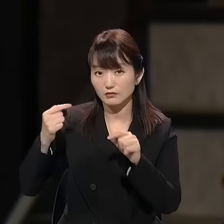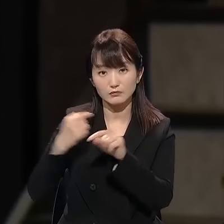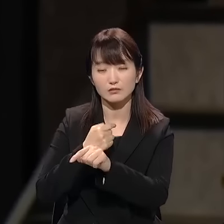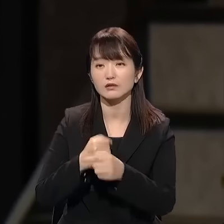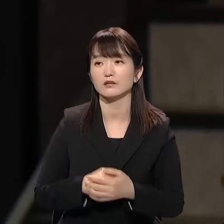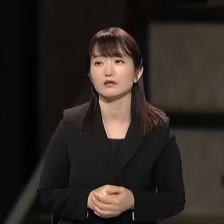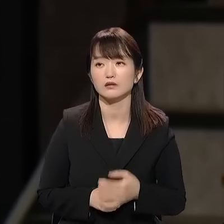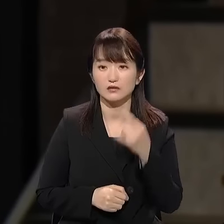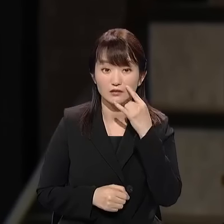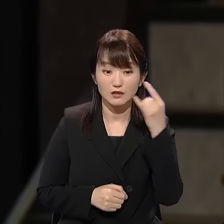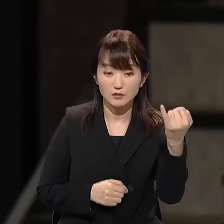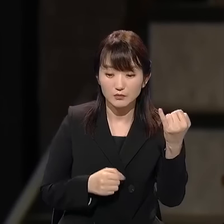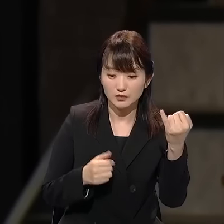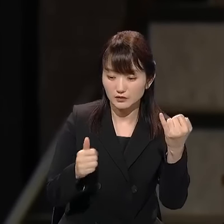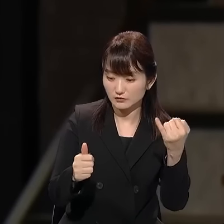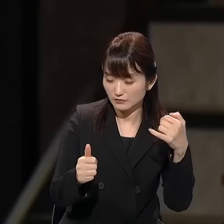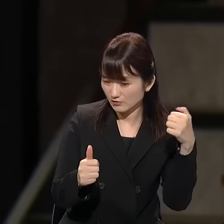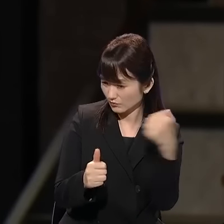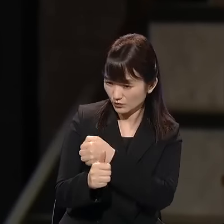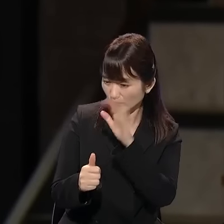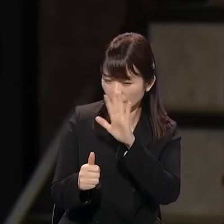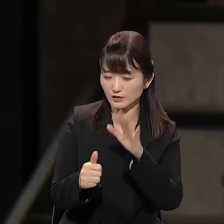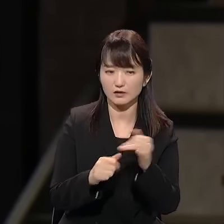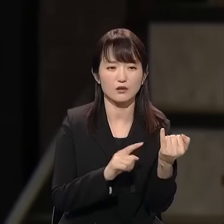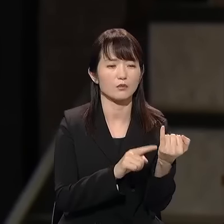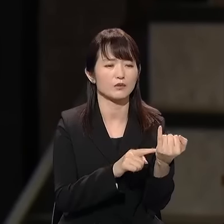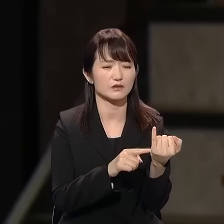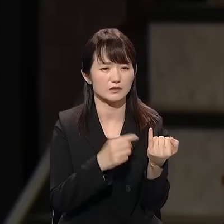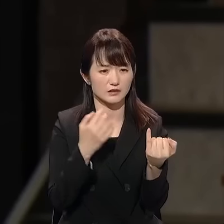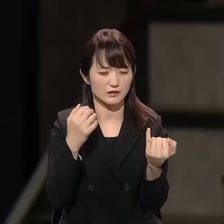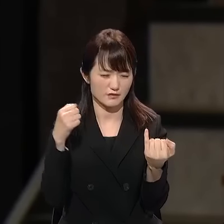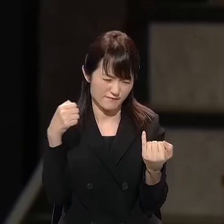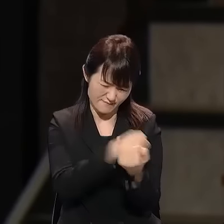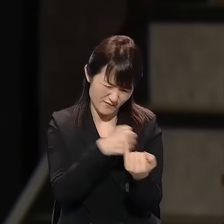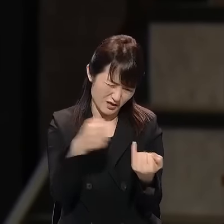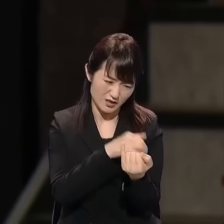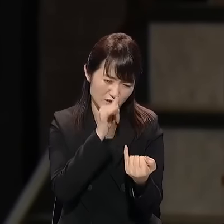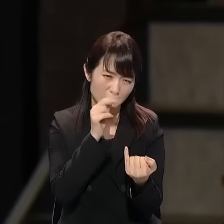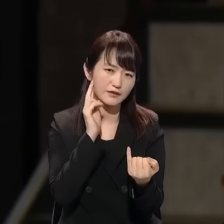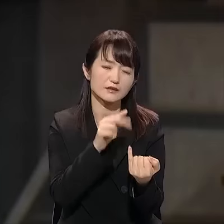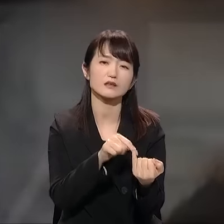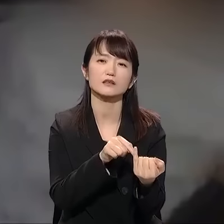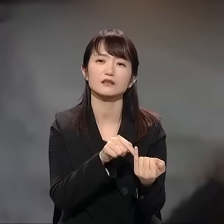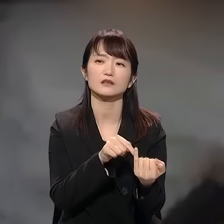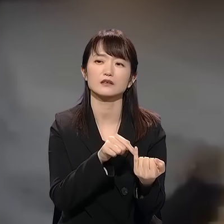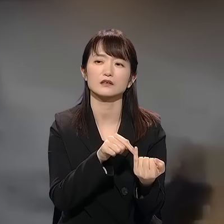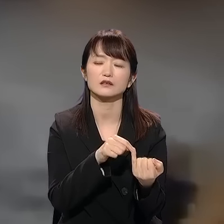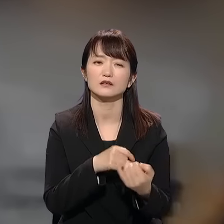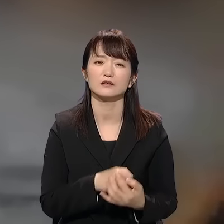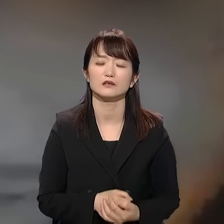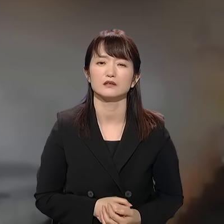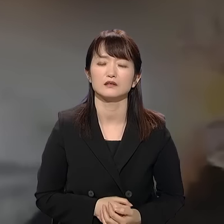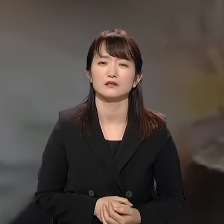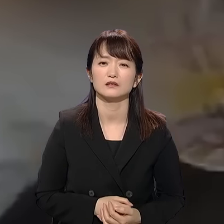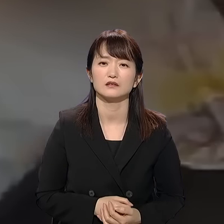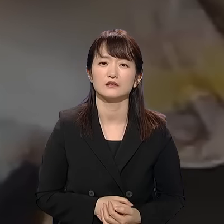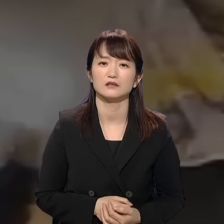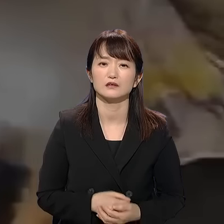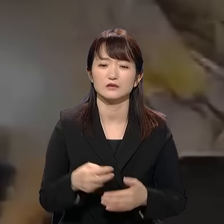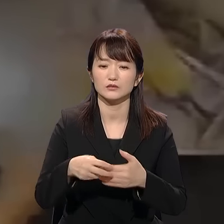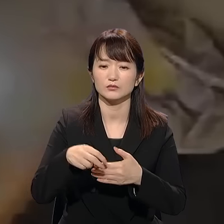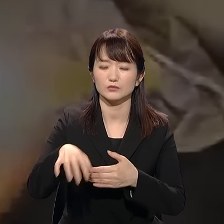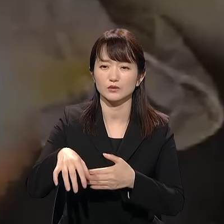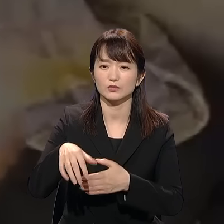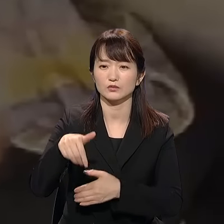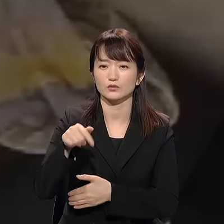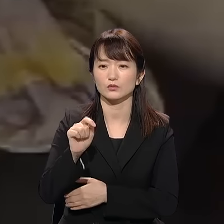어머니가 폭행을 한게 아니고 어머니가 폭행을 당하신 거예요 근데 그것도 심하게 당하신 거예요 그러면서 이때 그 병원 과장이